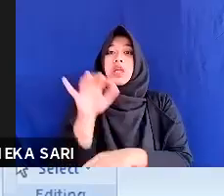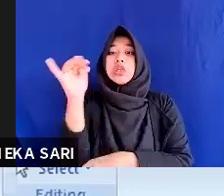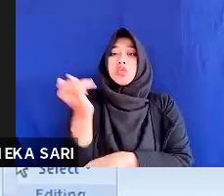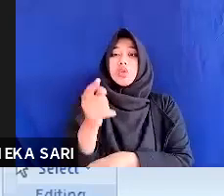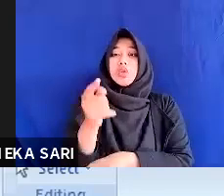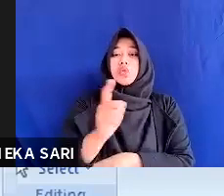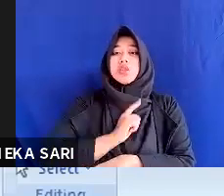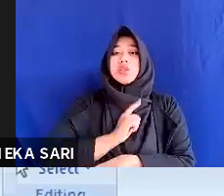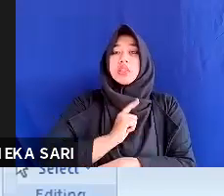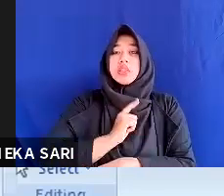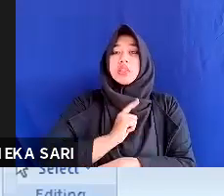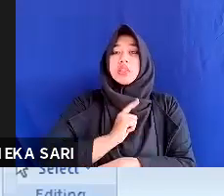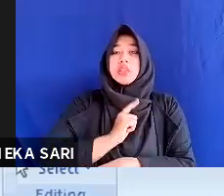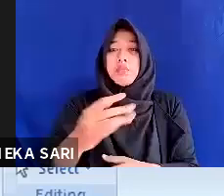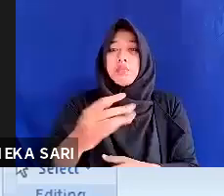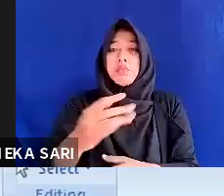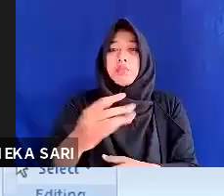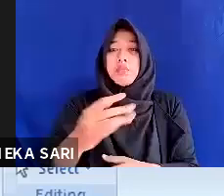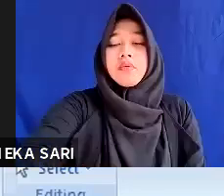Dinas Pertanian dan Ketahanan Pangan